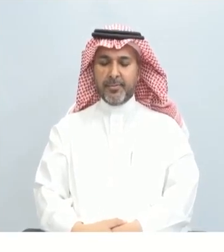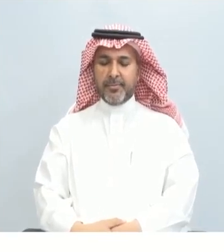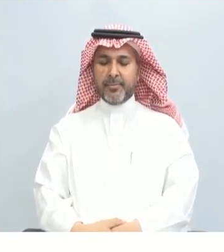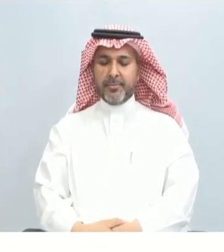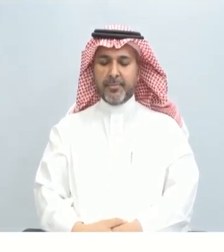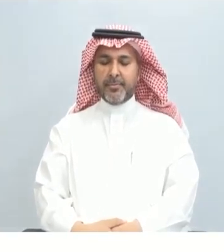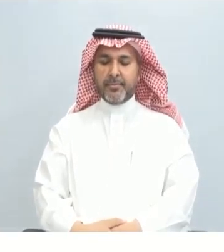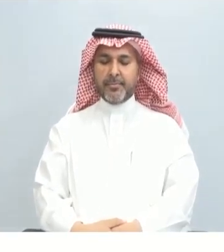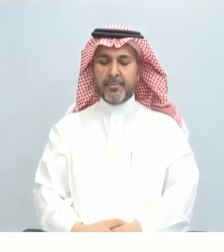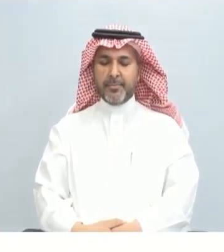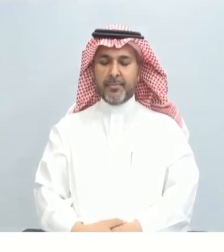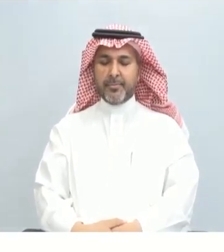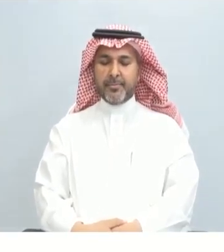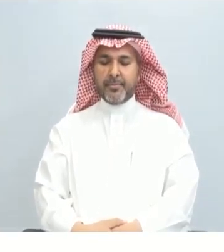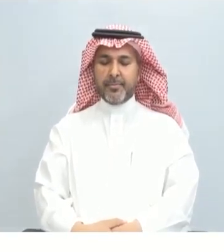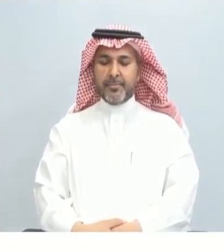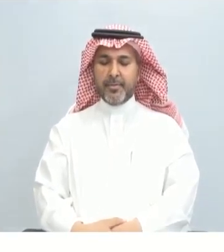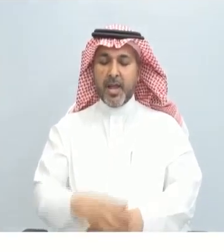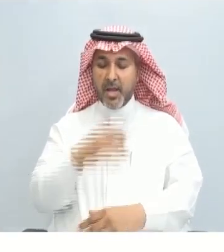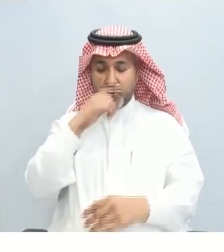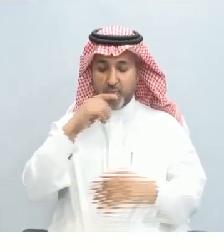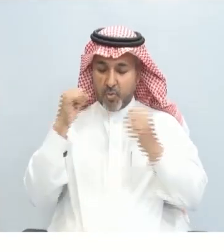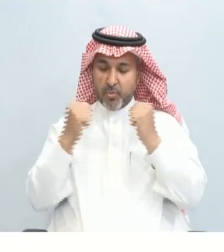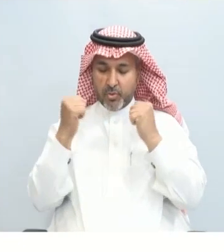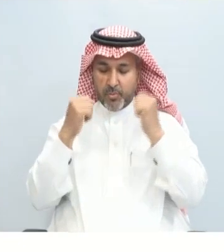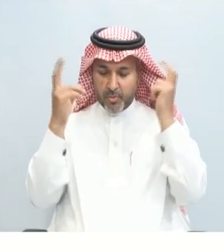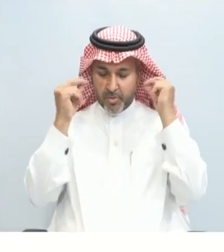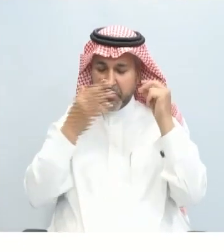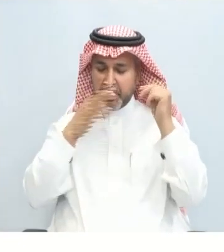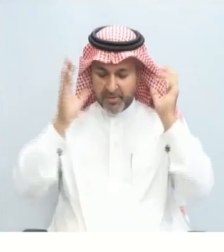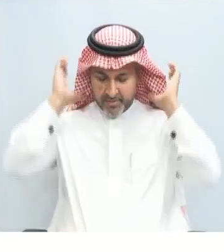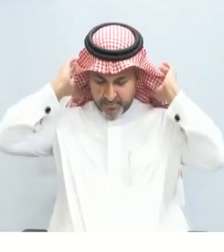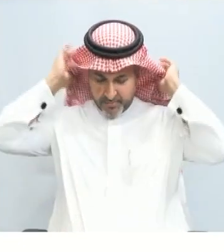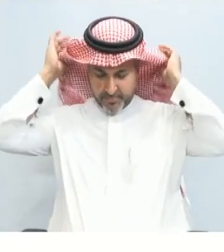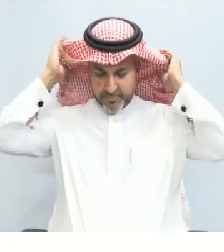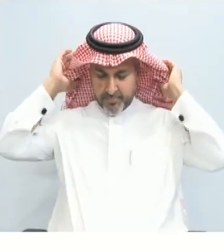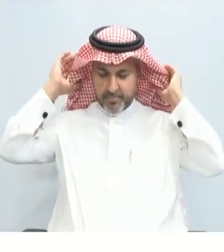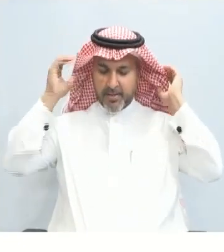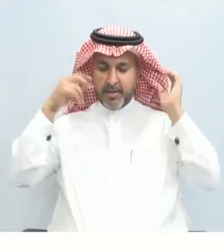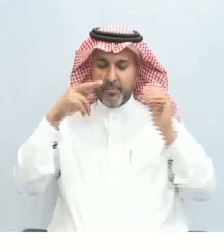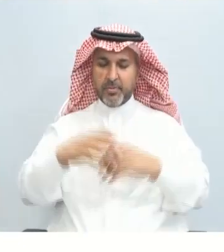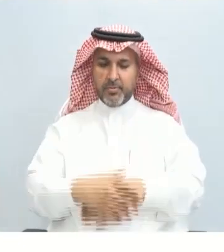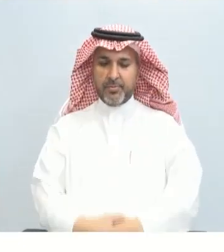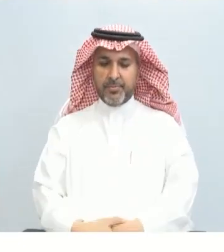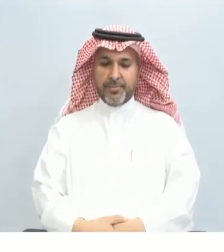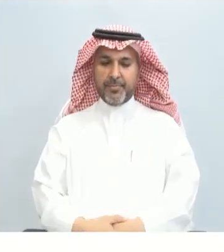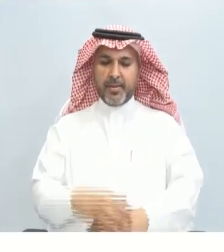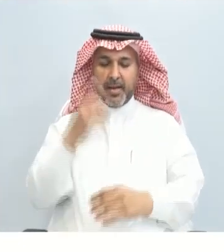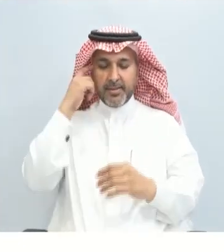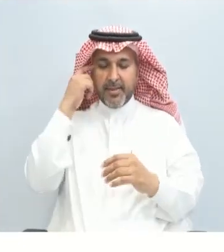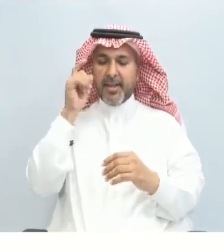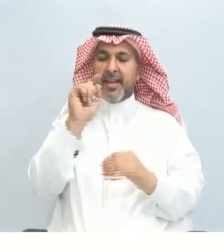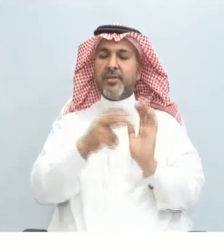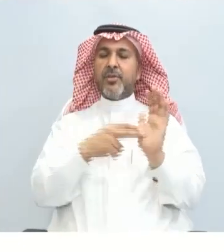التحليل التحليل ماه صعب فبالتالي راح اجي اقول اما اكس ناقص 12 تساوي صفر وبالتالي اكس تساوي